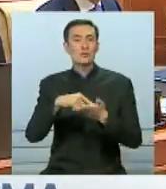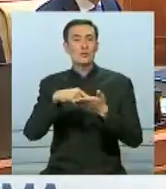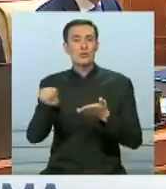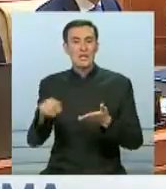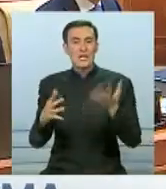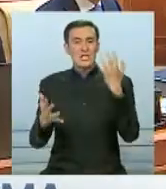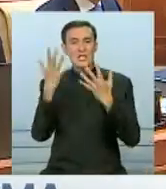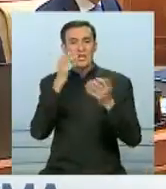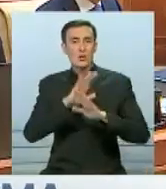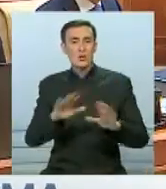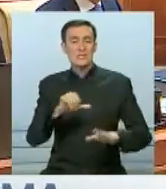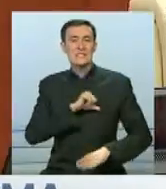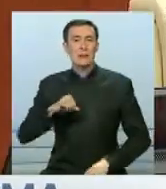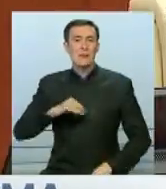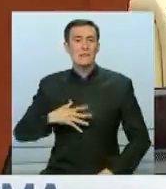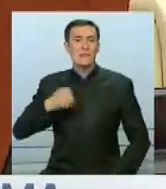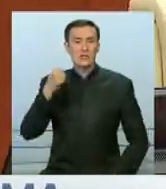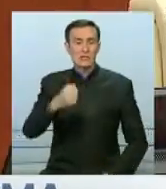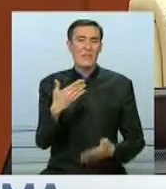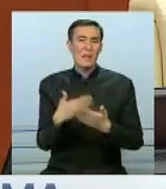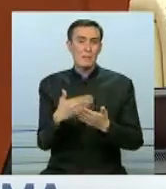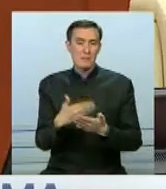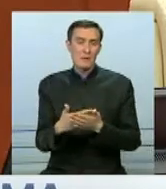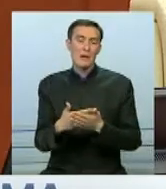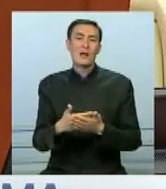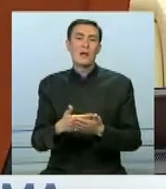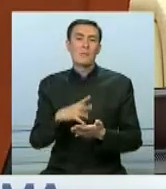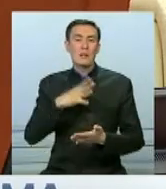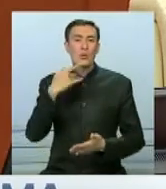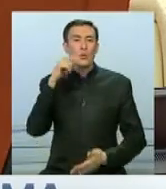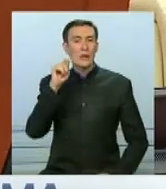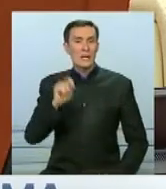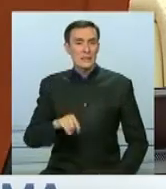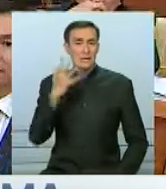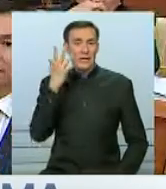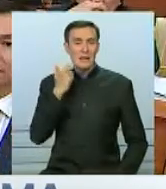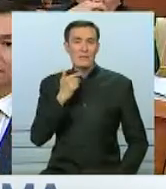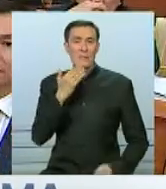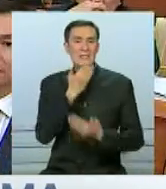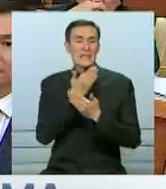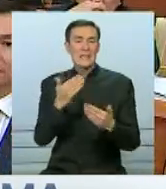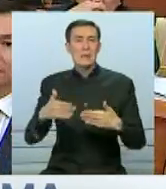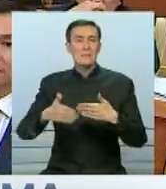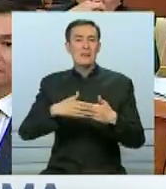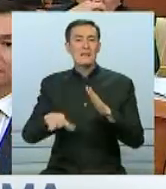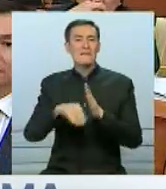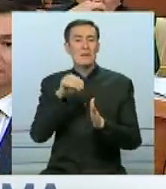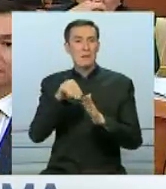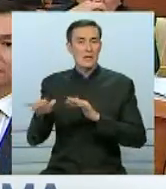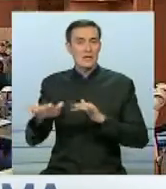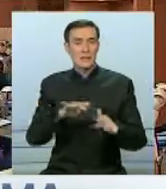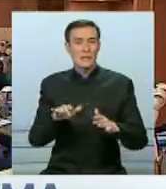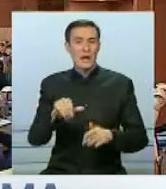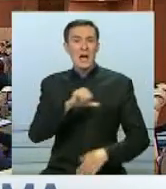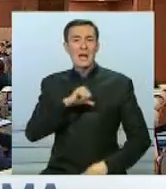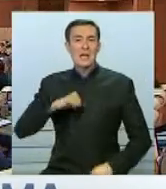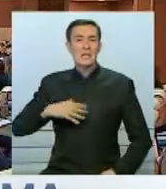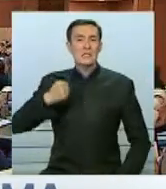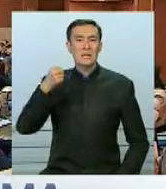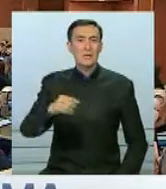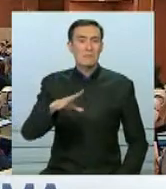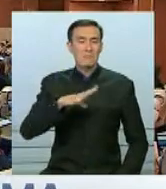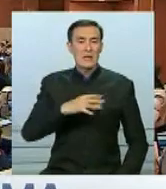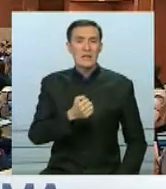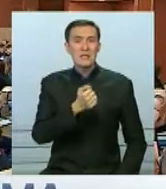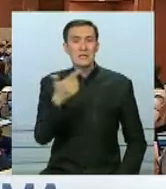исключить несерьезное самовыдвижение. Пример глава Минюста привел Украину, где в ходе последней предвыборной кампании кандидатом в президенты